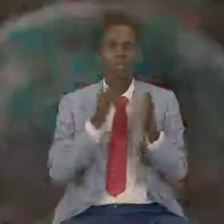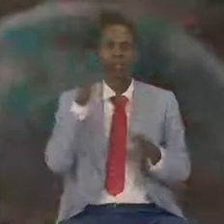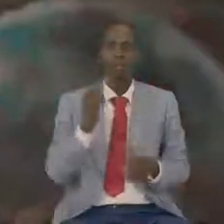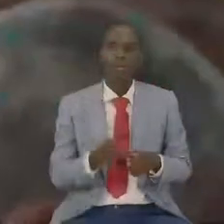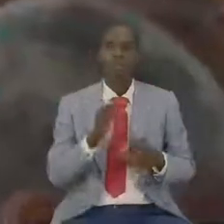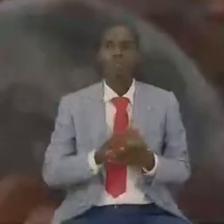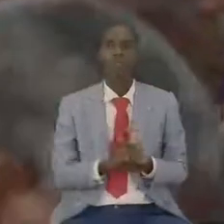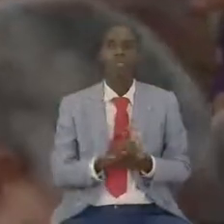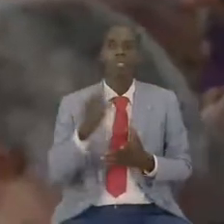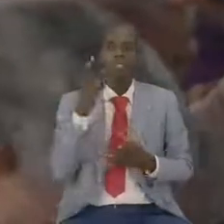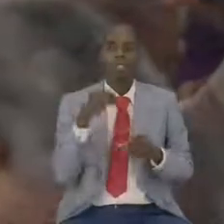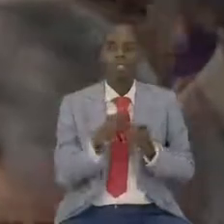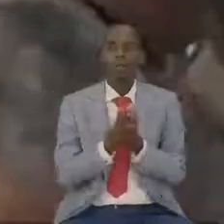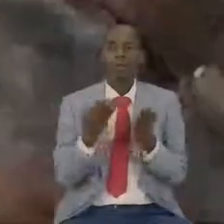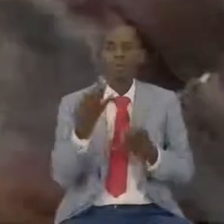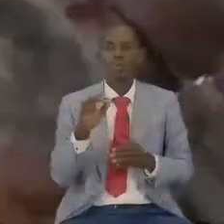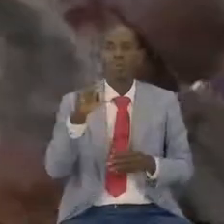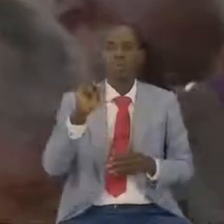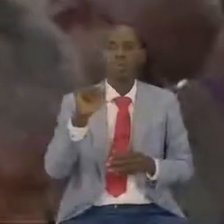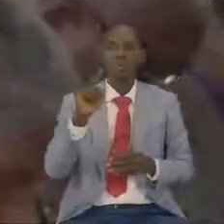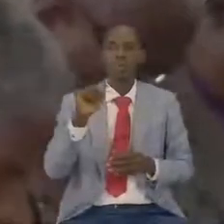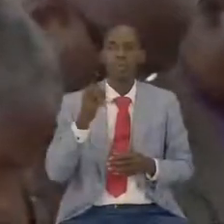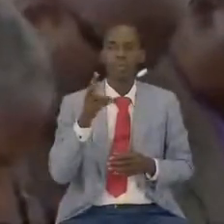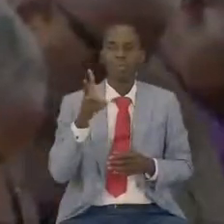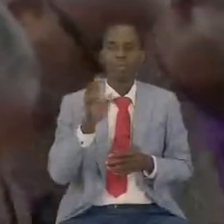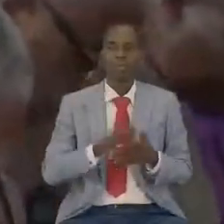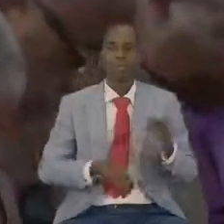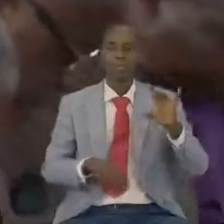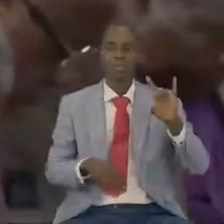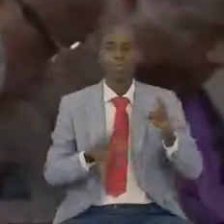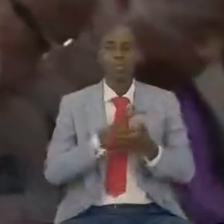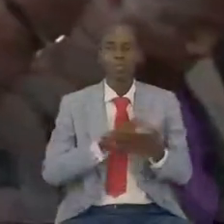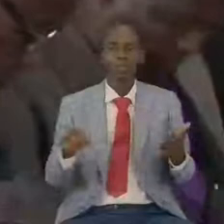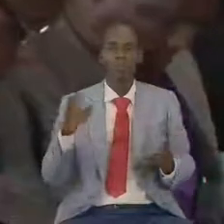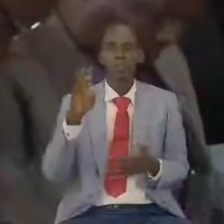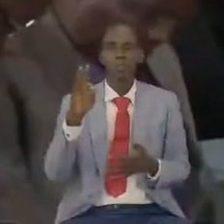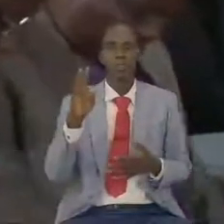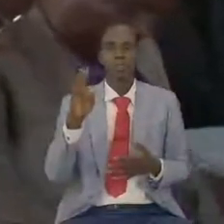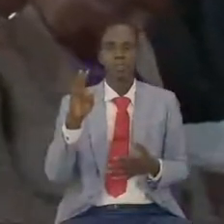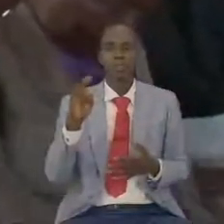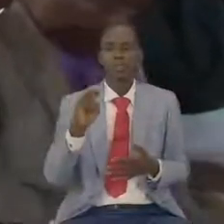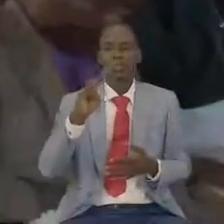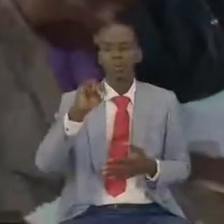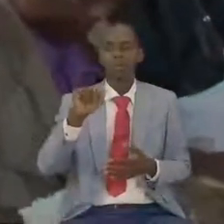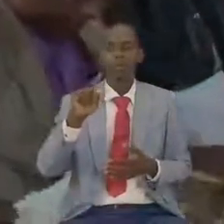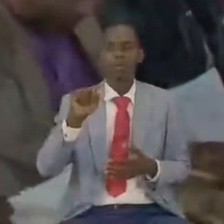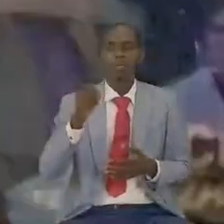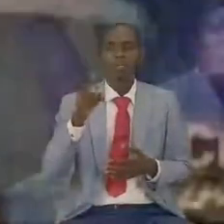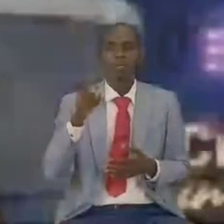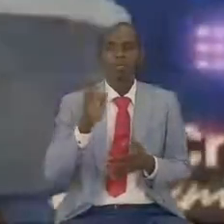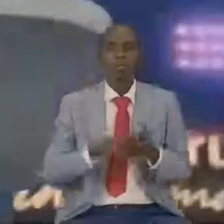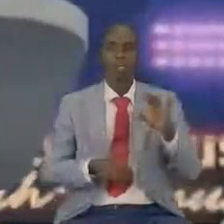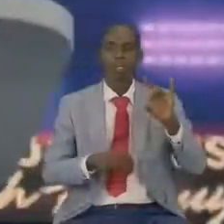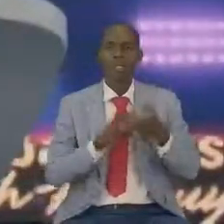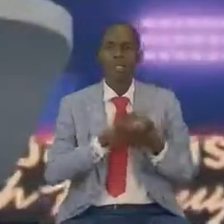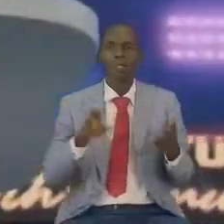Jésus. Matthieu chapitre 8, verset 16. Matthieu 8, verset 16.